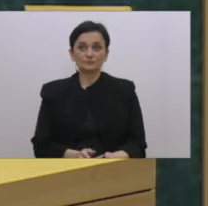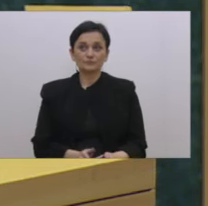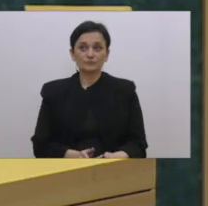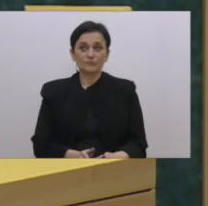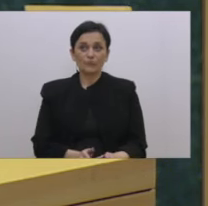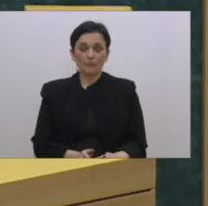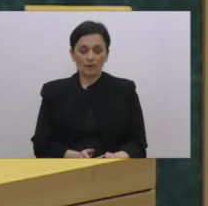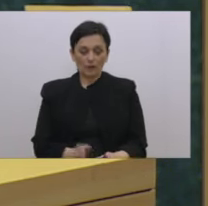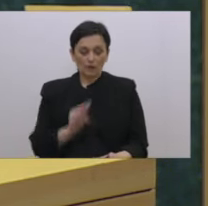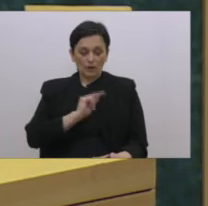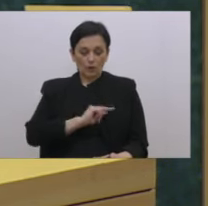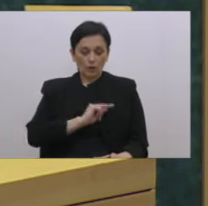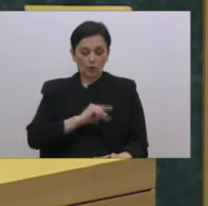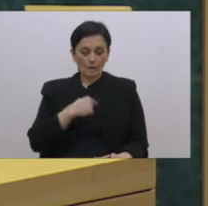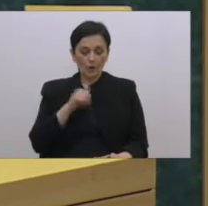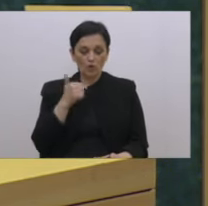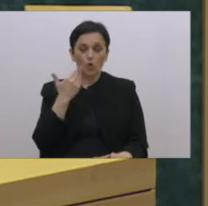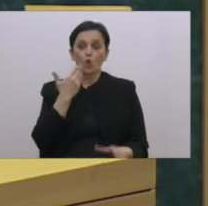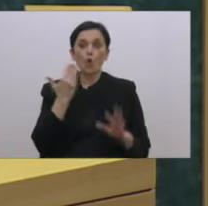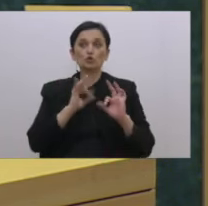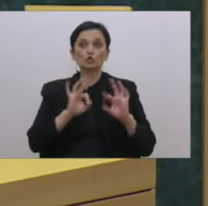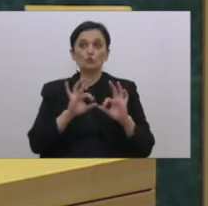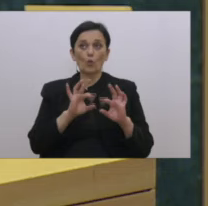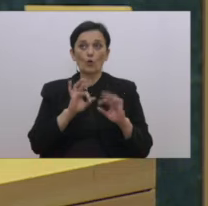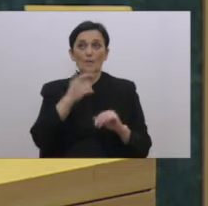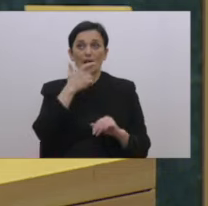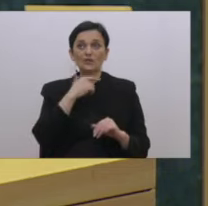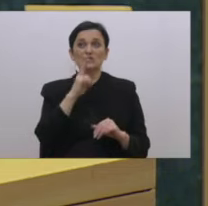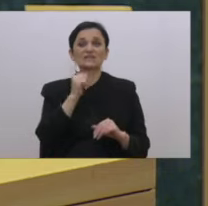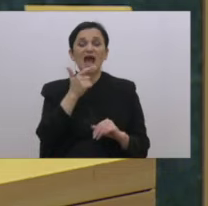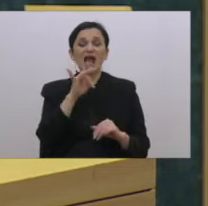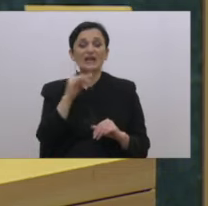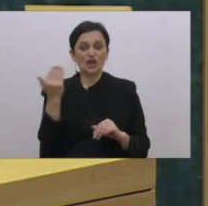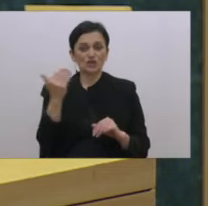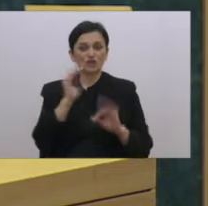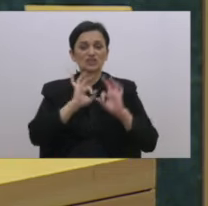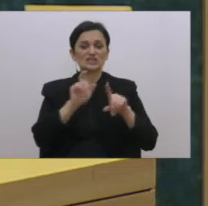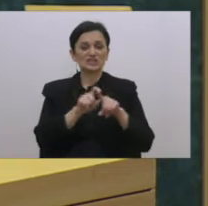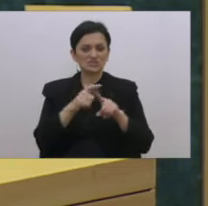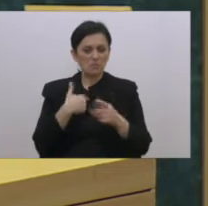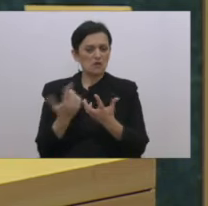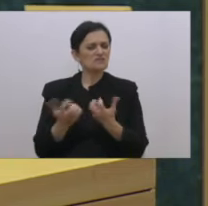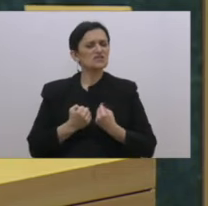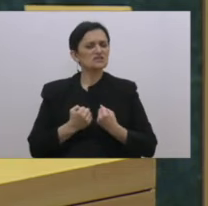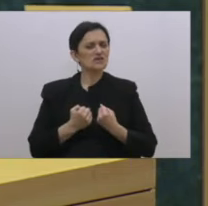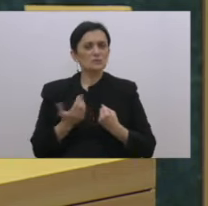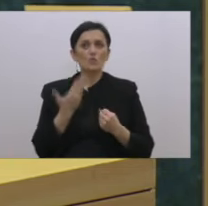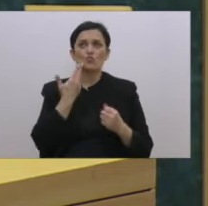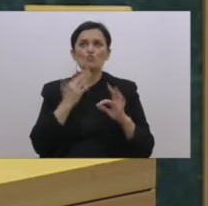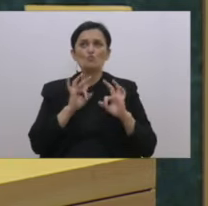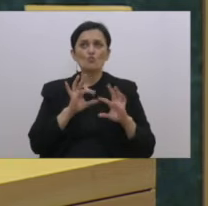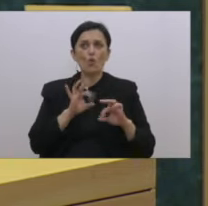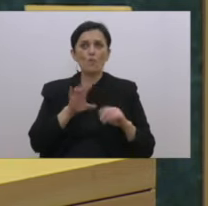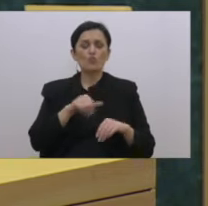კოლეგებო, მე როგორც მოხსენებელი, რა თქმა უნდა, ვიზიარებ ბატონი გია ცაგარეიშვილის წარმოთქმულ სიტყვას, ასე რომ მოხსენებას აქვს